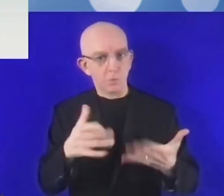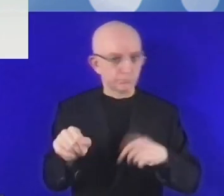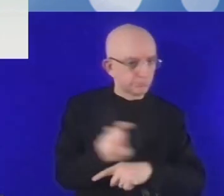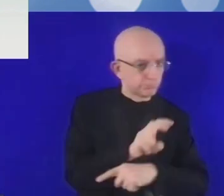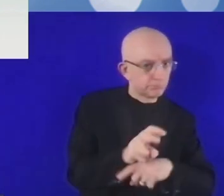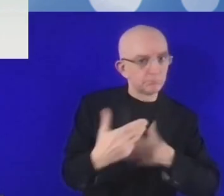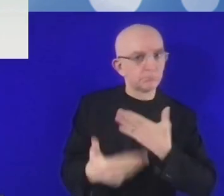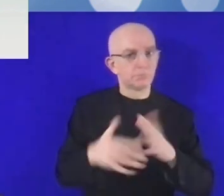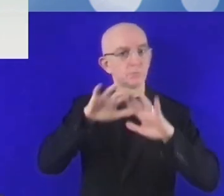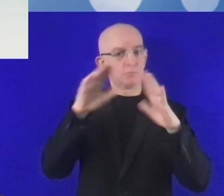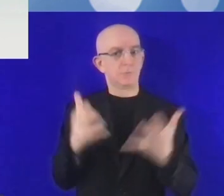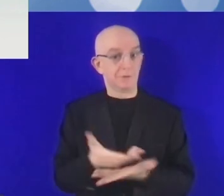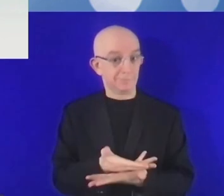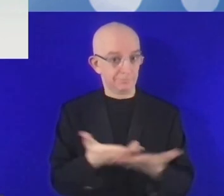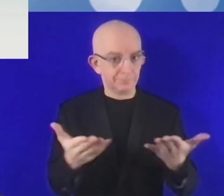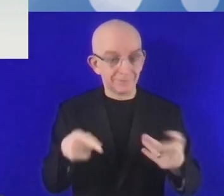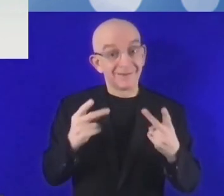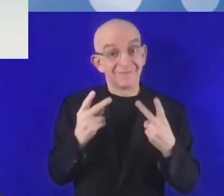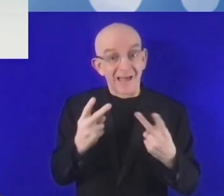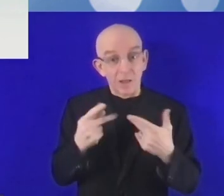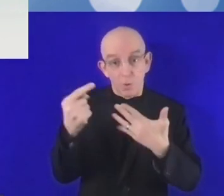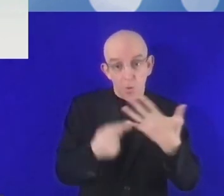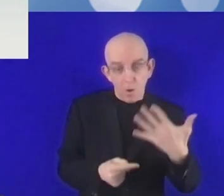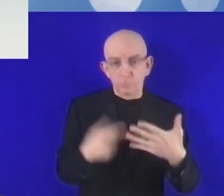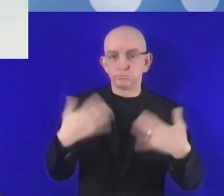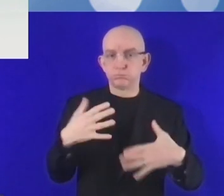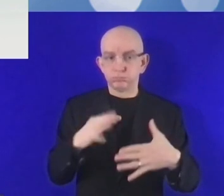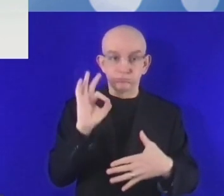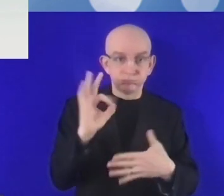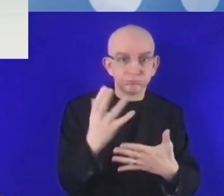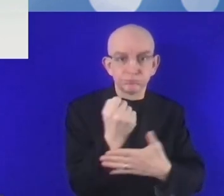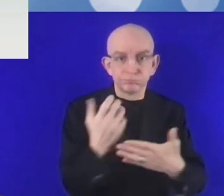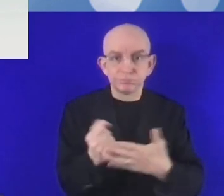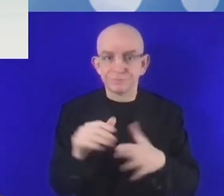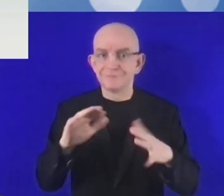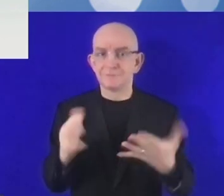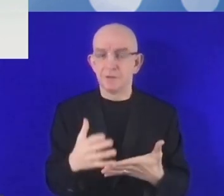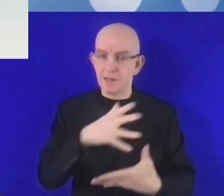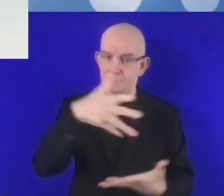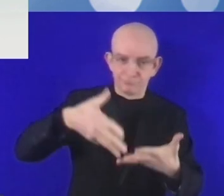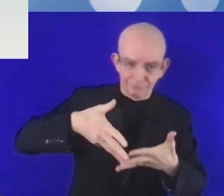的在发展中的世界的一些需求。